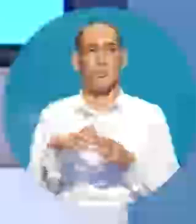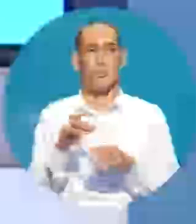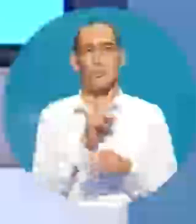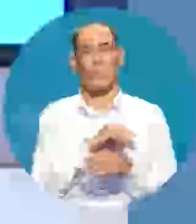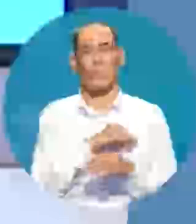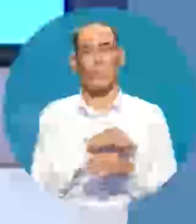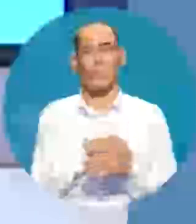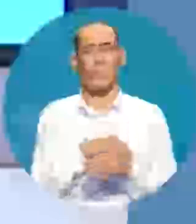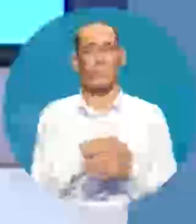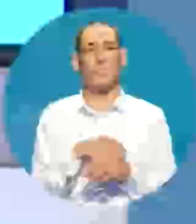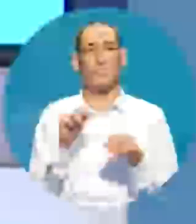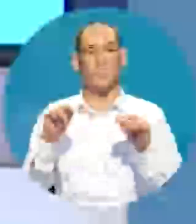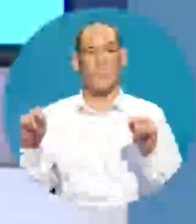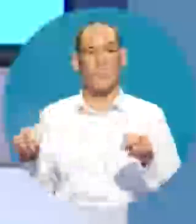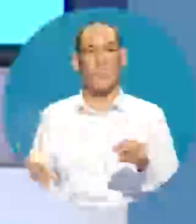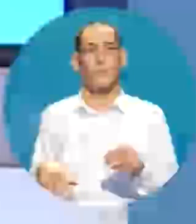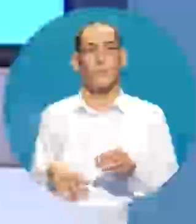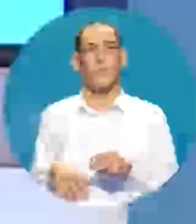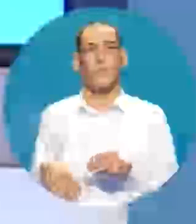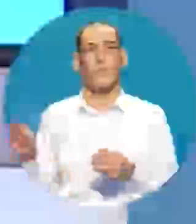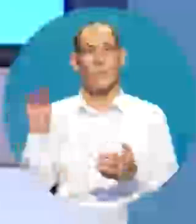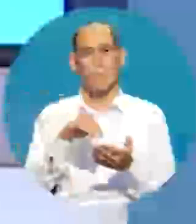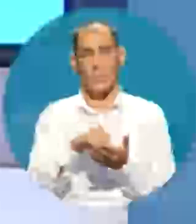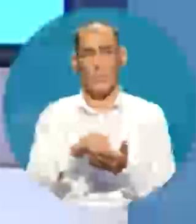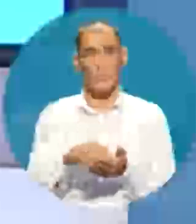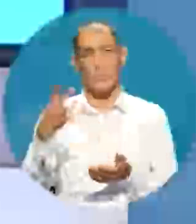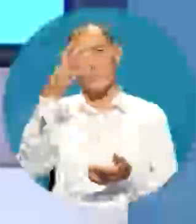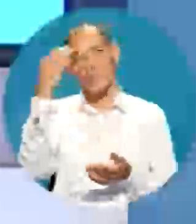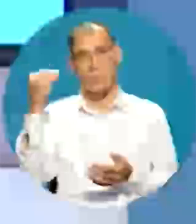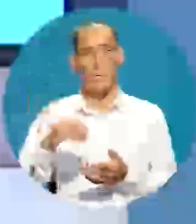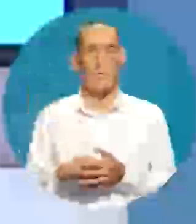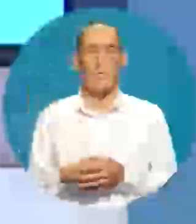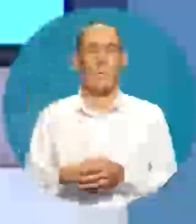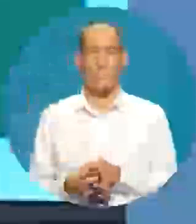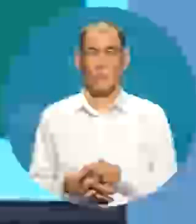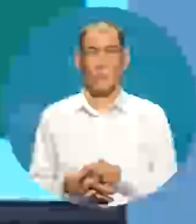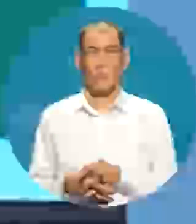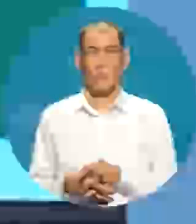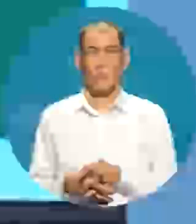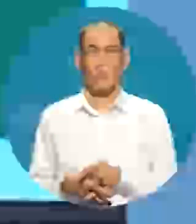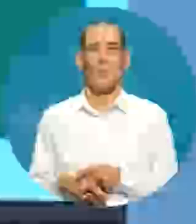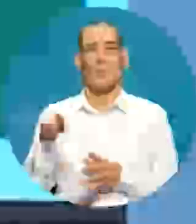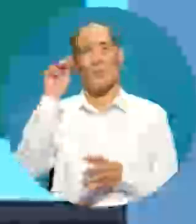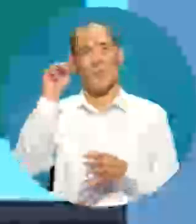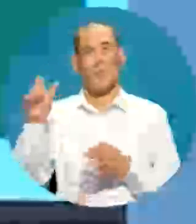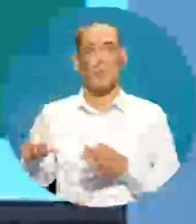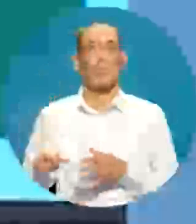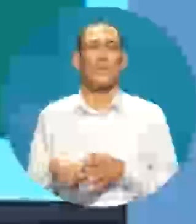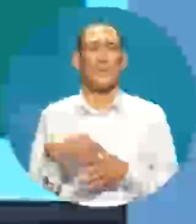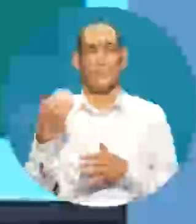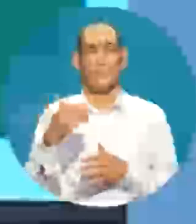Öy jumıslarınızdı, ustazlarınızda körsetip, baha aludı umutpan. Oquşlar,